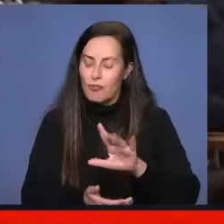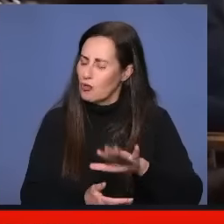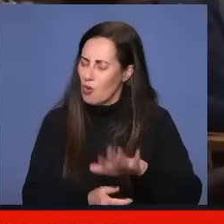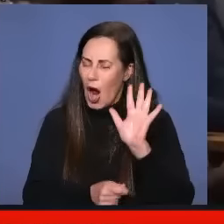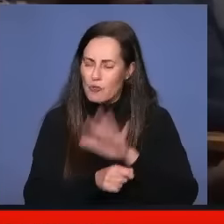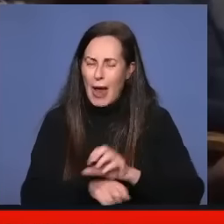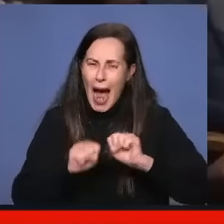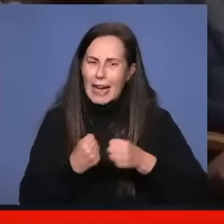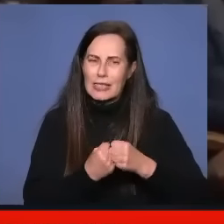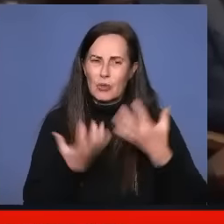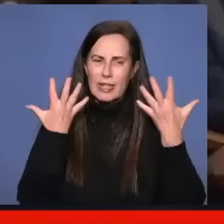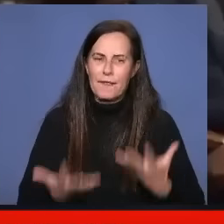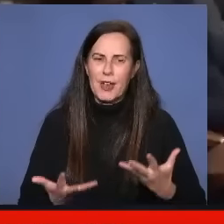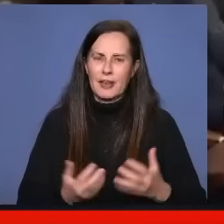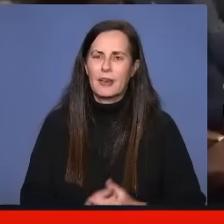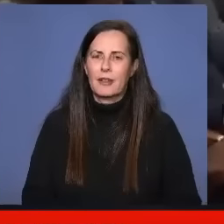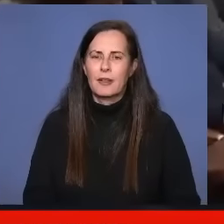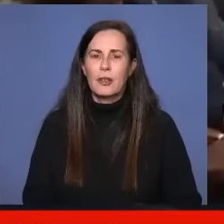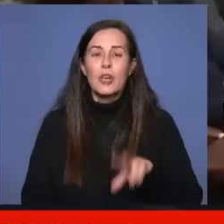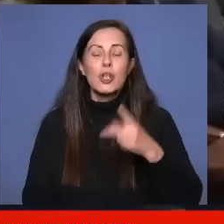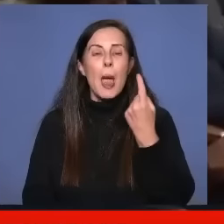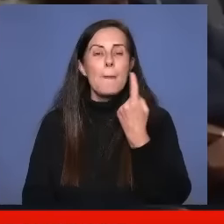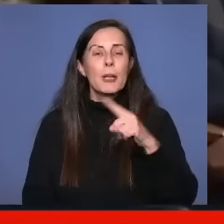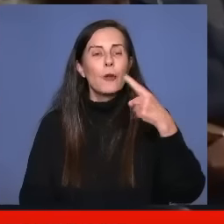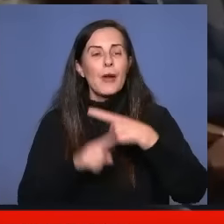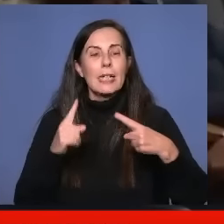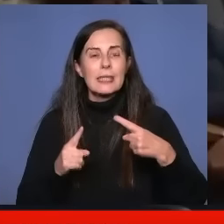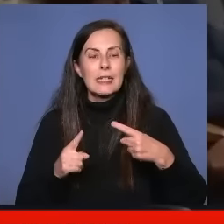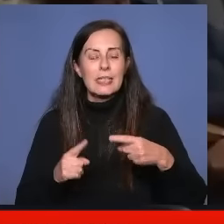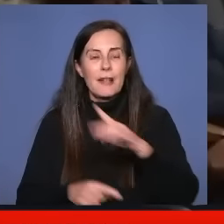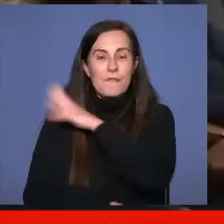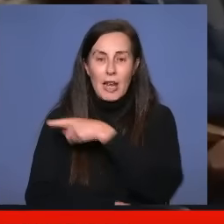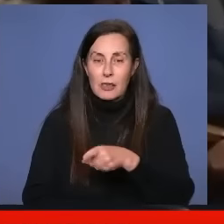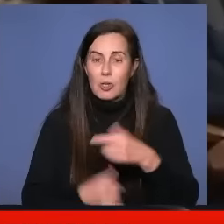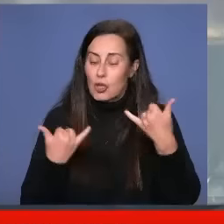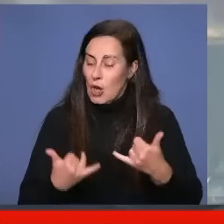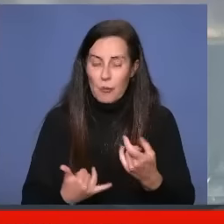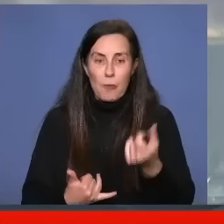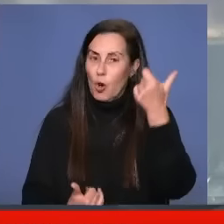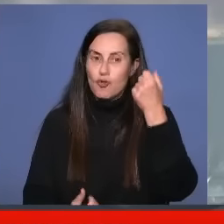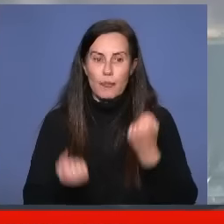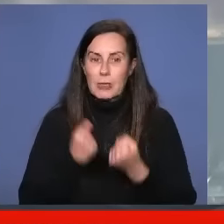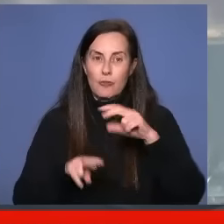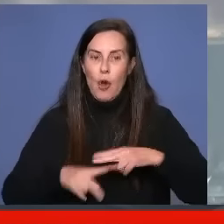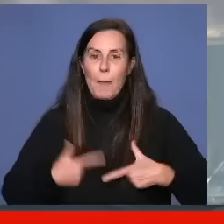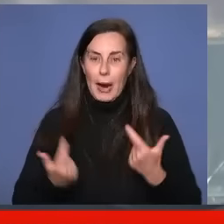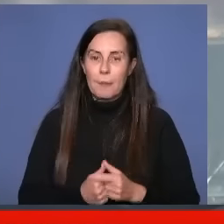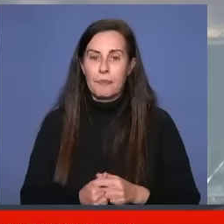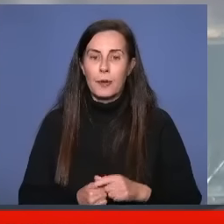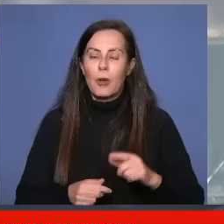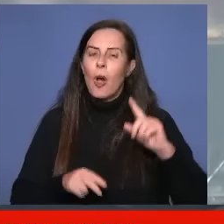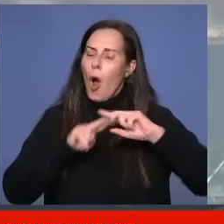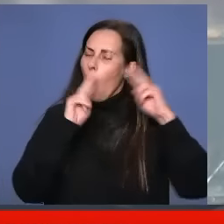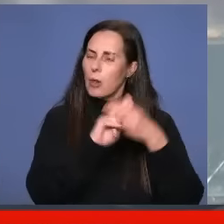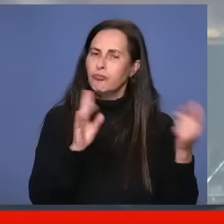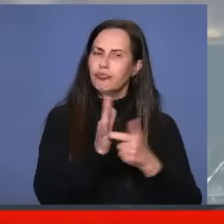for the 1.5 million Palestinian civilians there who are already on the edge of survival. העולם מאוחד בדרישתו מישראל